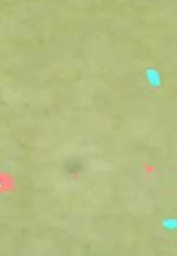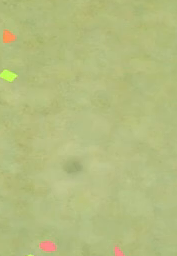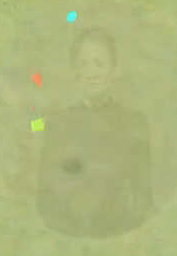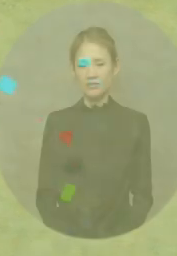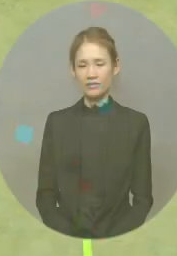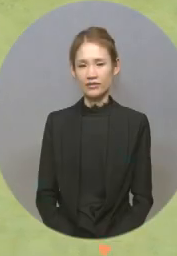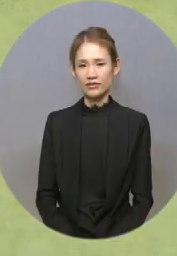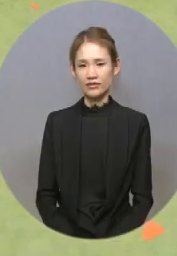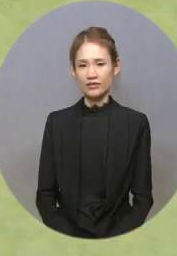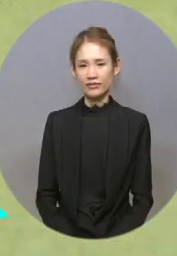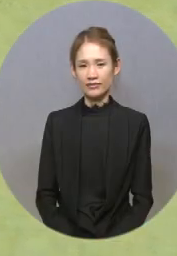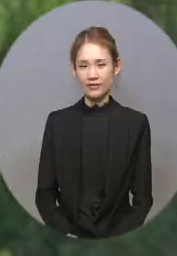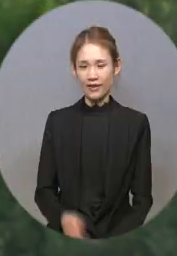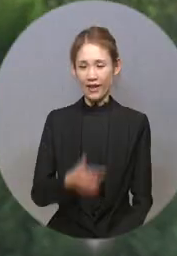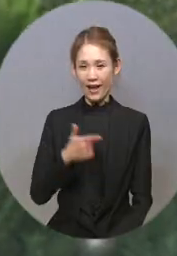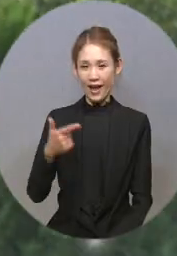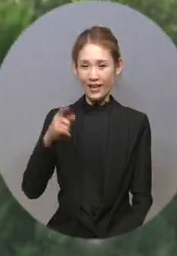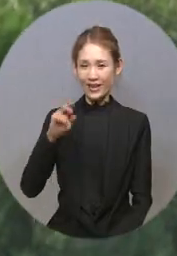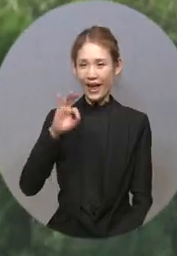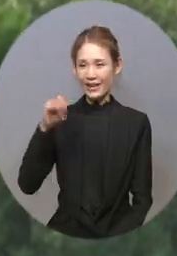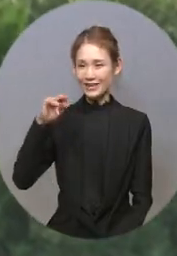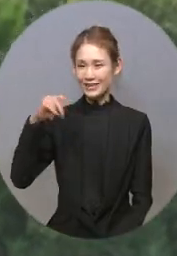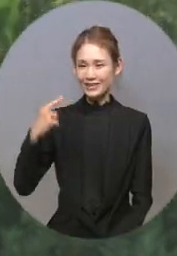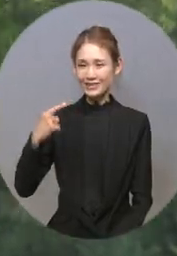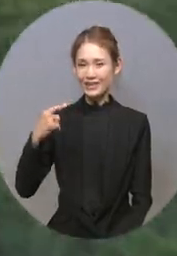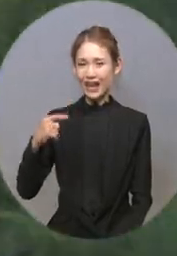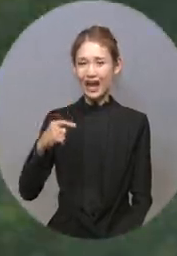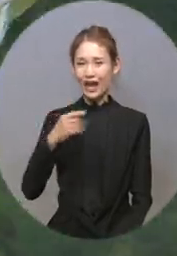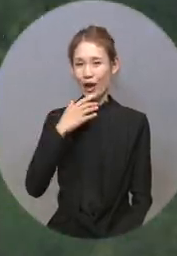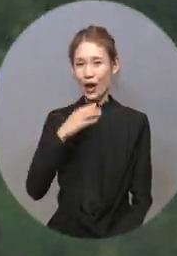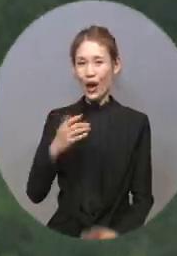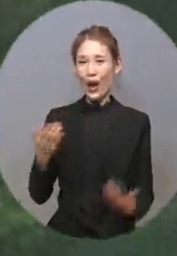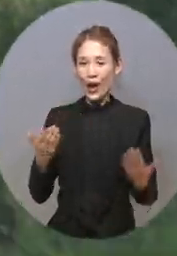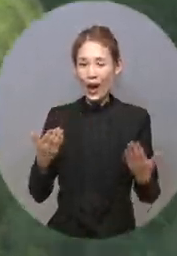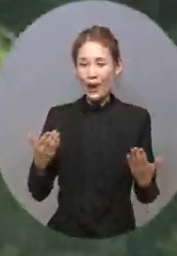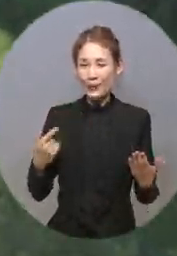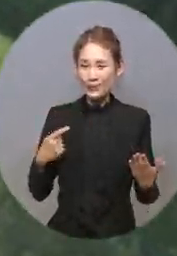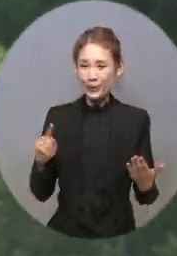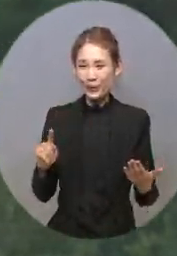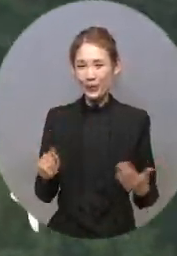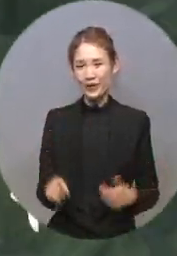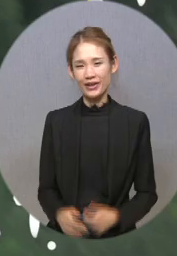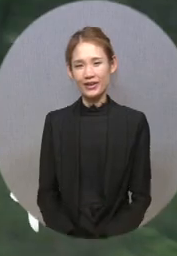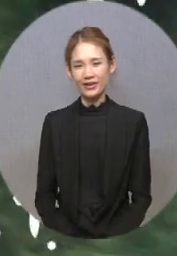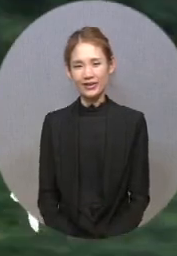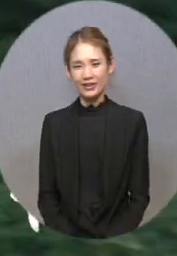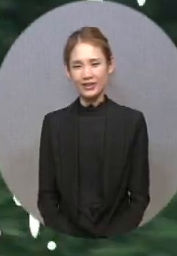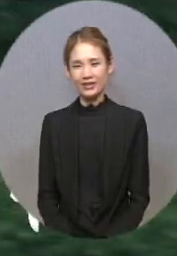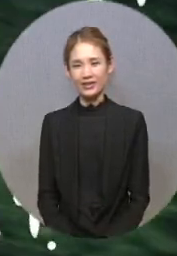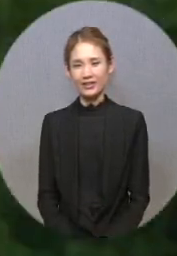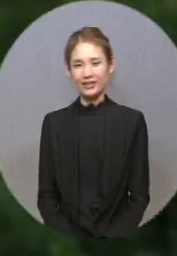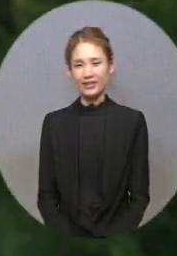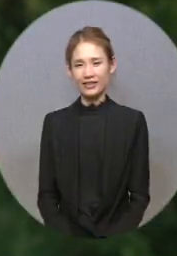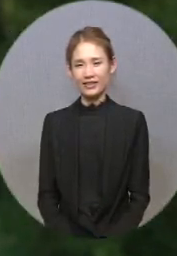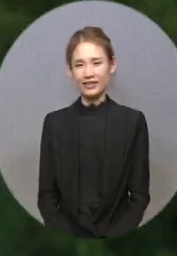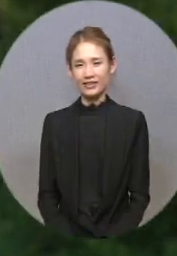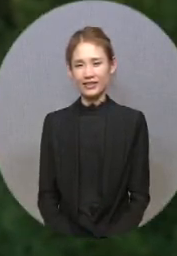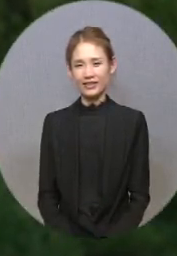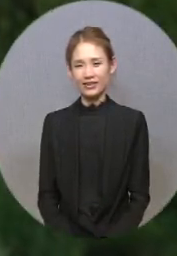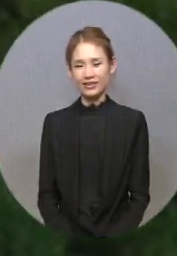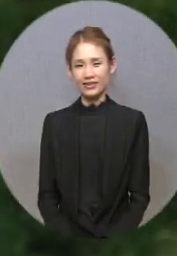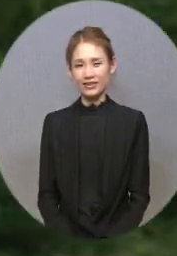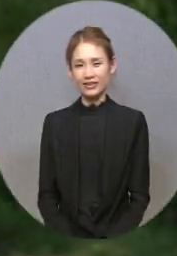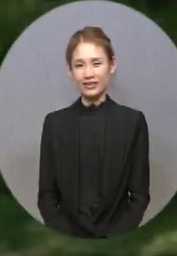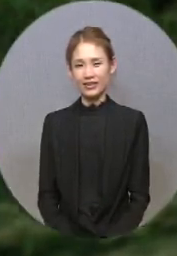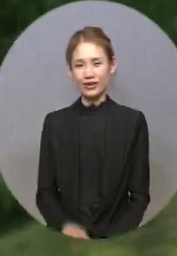나이스 버디. 어, 선 내리고? 나이스 버디. 선 내리고. 나이스 버디. 대박. 감사합니다. 야, 그럼